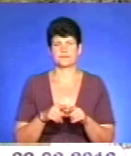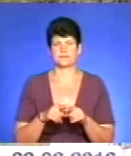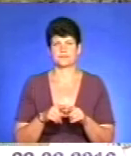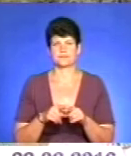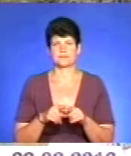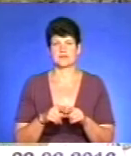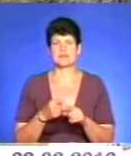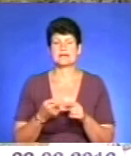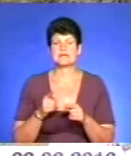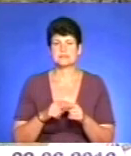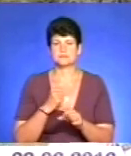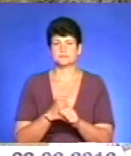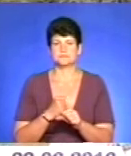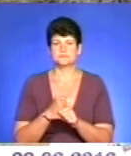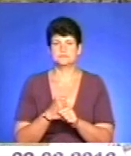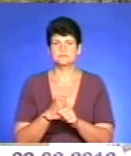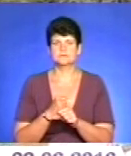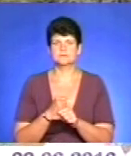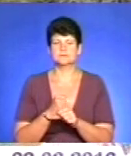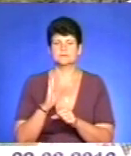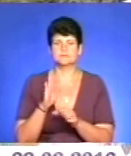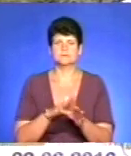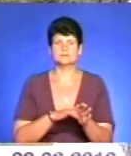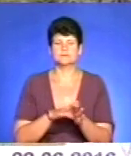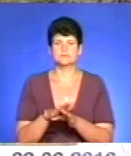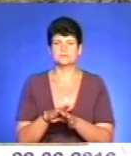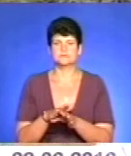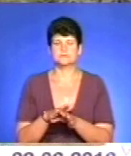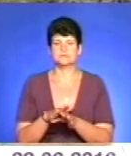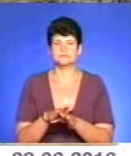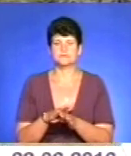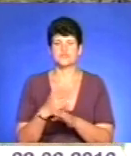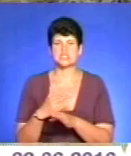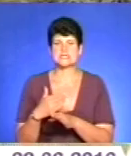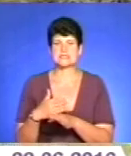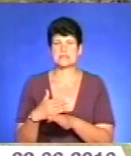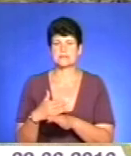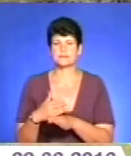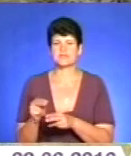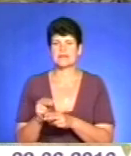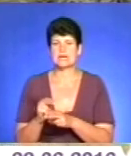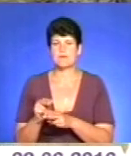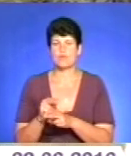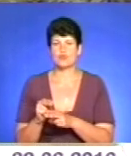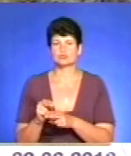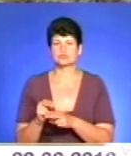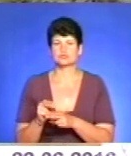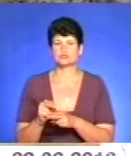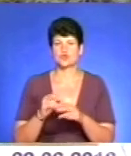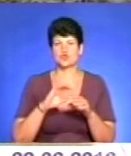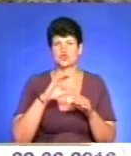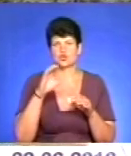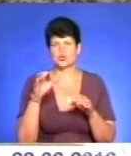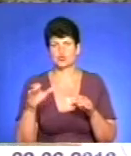Дані роботи буде виконано в частині ремонту шлюзного